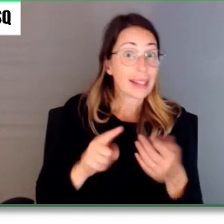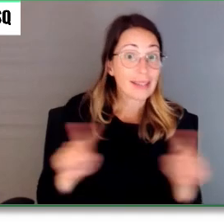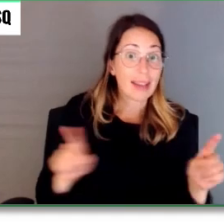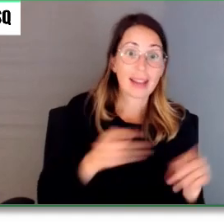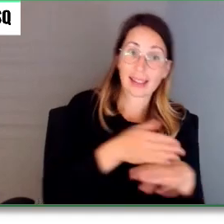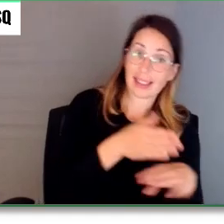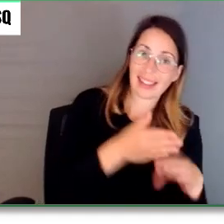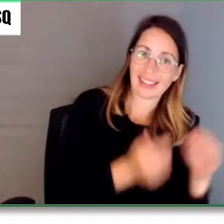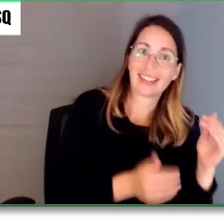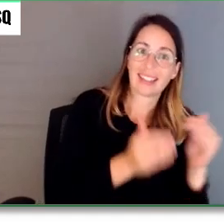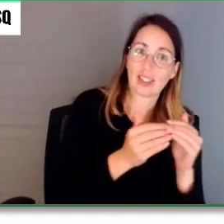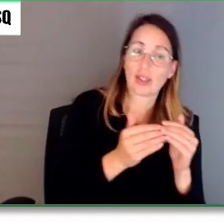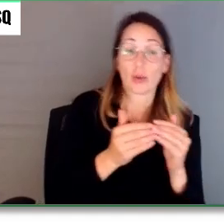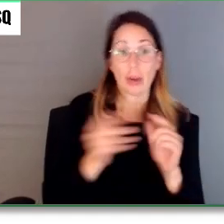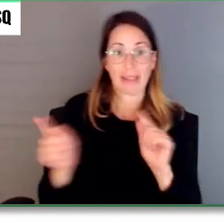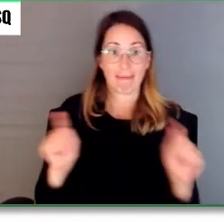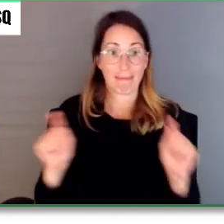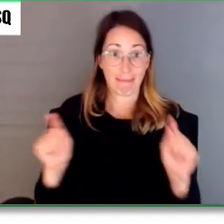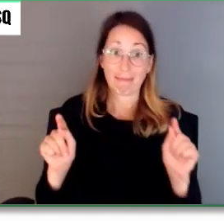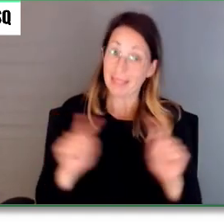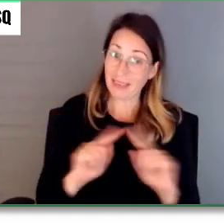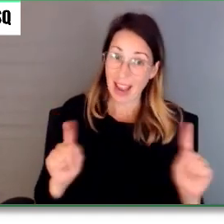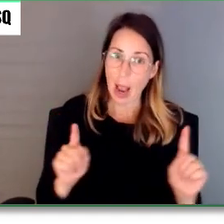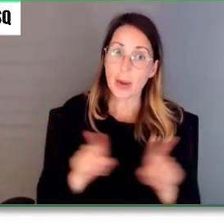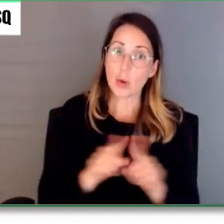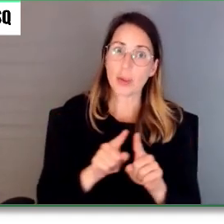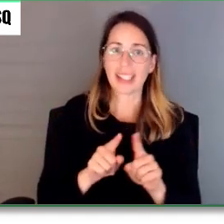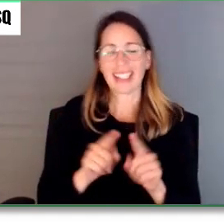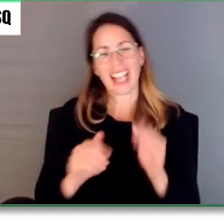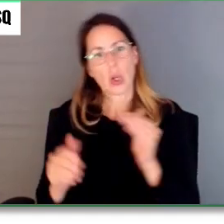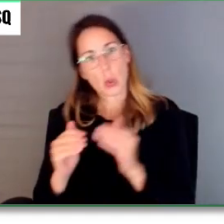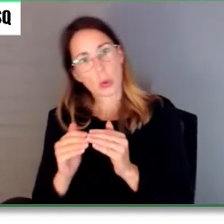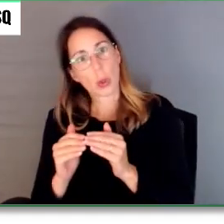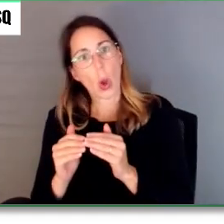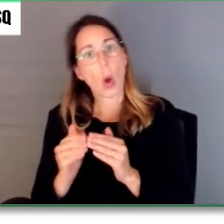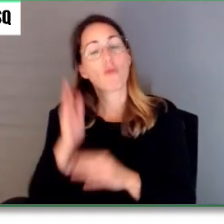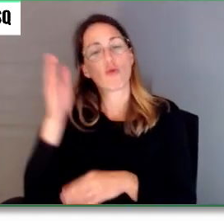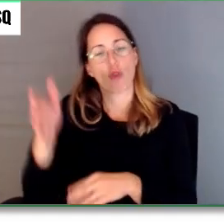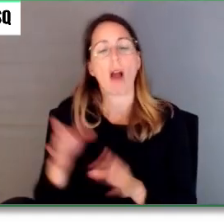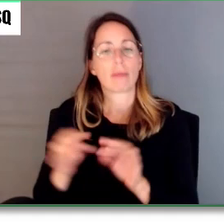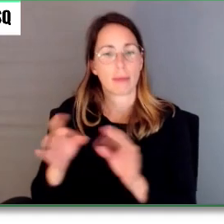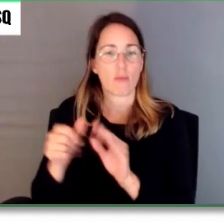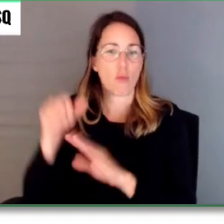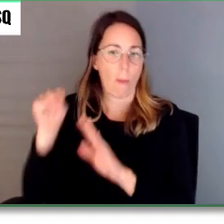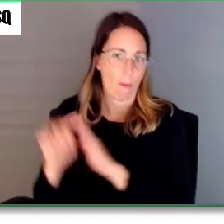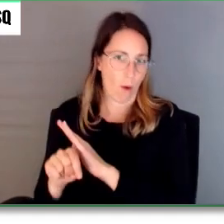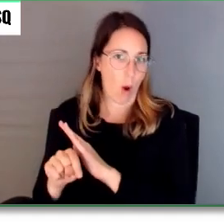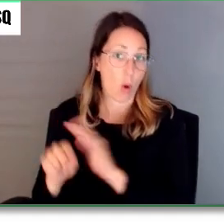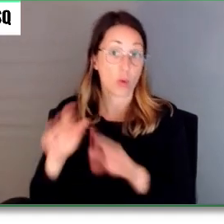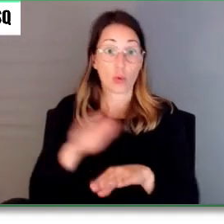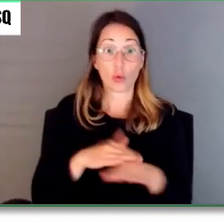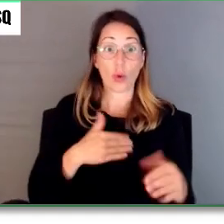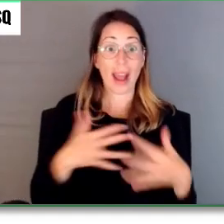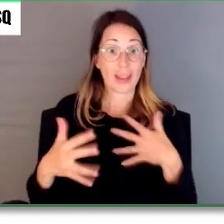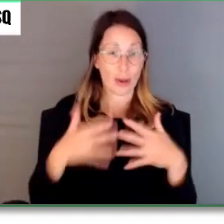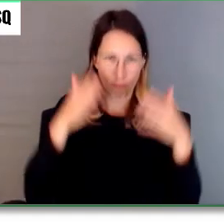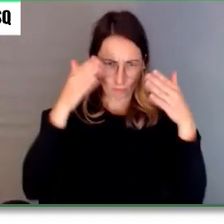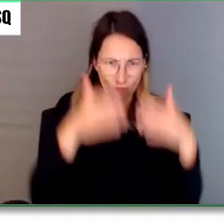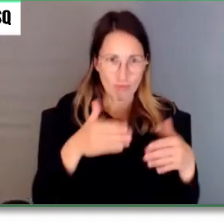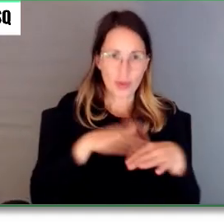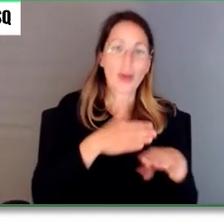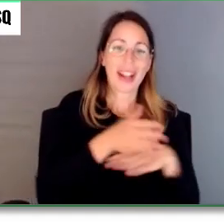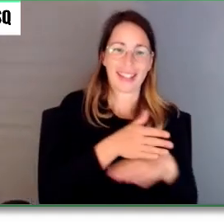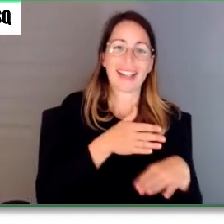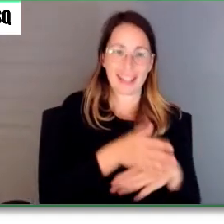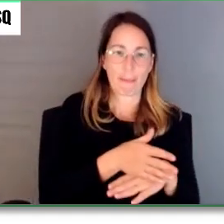reconnaît que le dernier devait être abordé plus tard. Donc, dans nos ateliers, nous nous sommes concentrés sur l'accessibilité et pas inclusion.